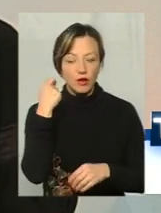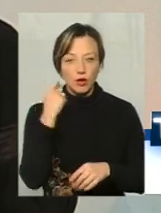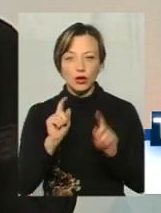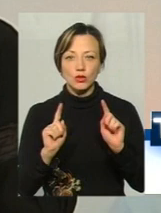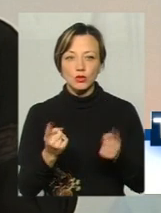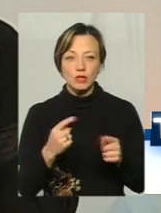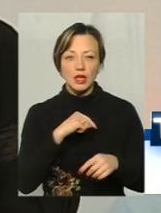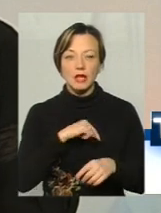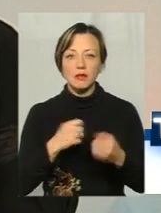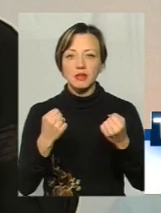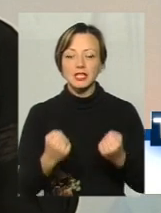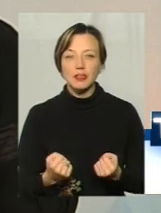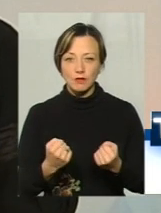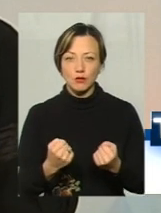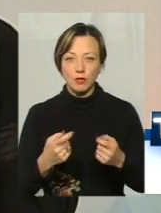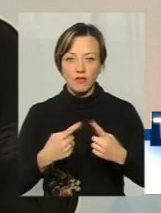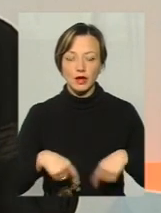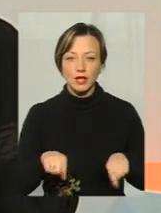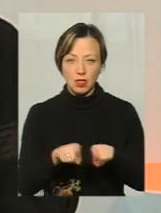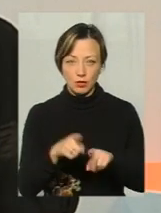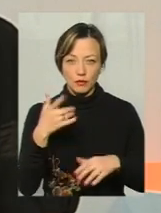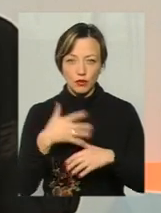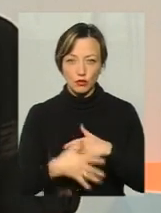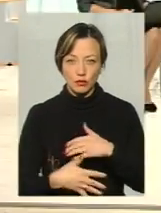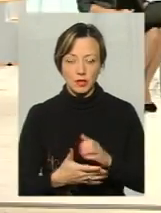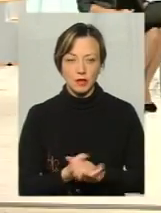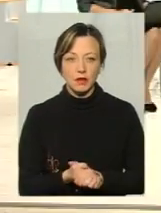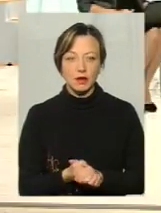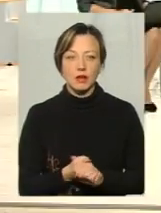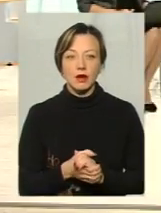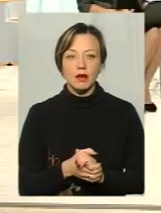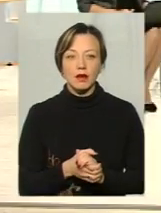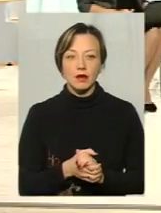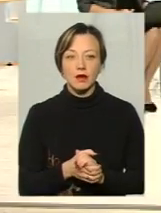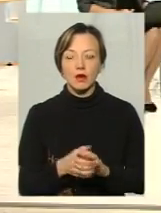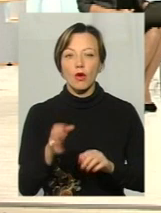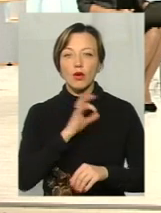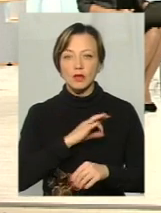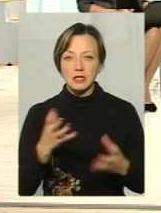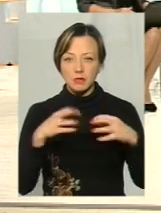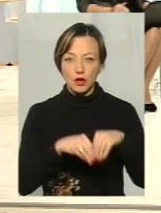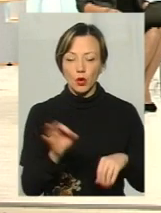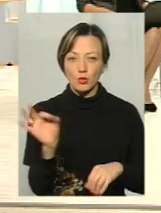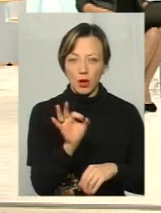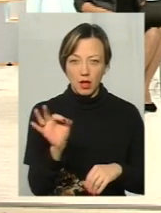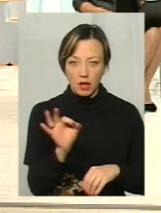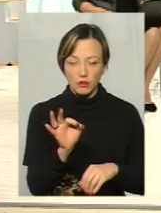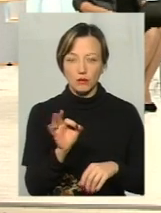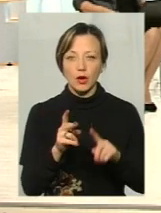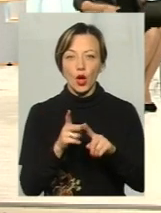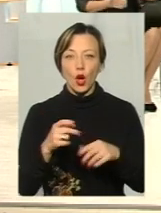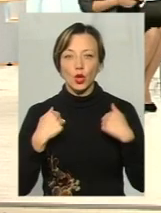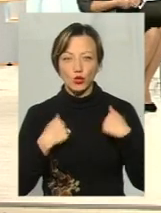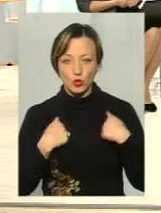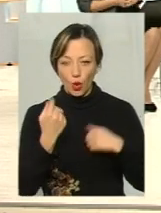дуже депресивному відділенні, щоб ви розуміли. Вони користуються спільно туалетом,